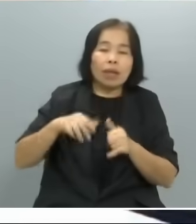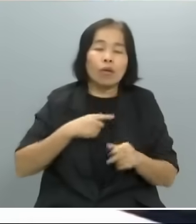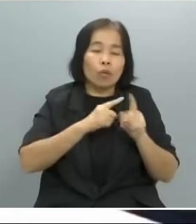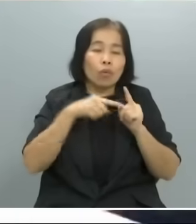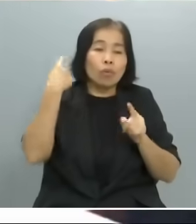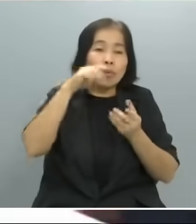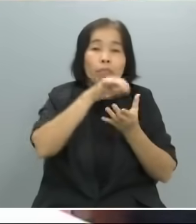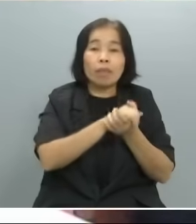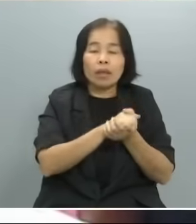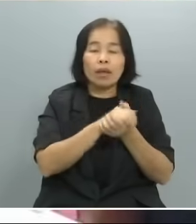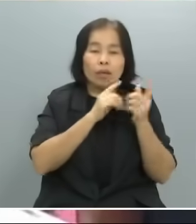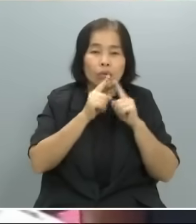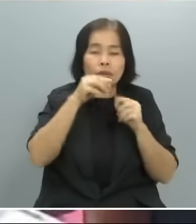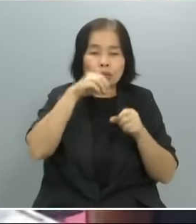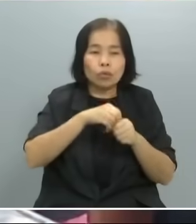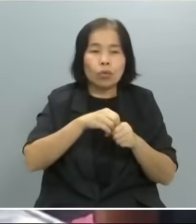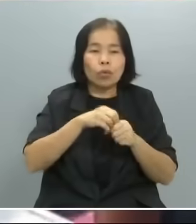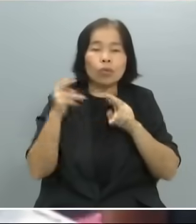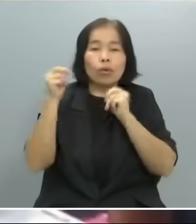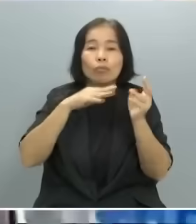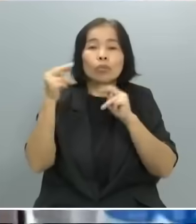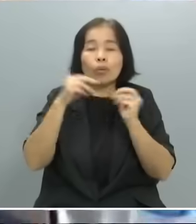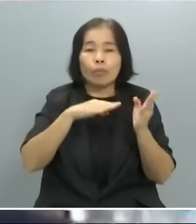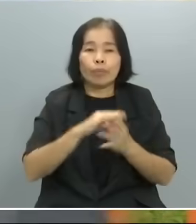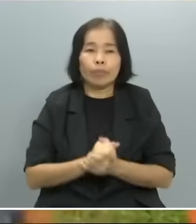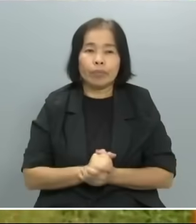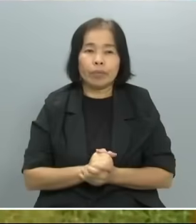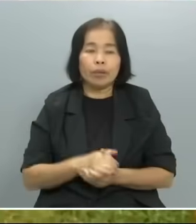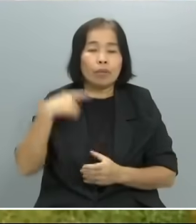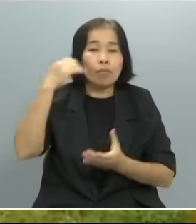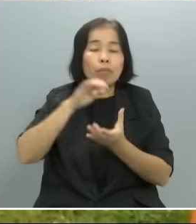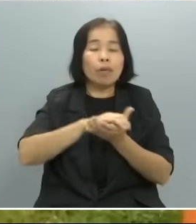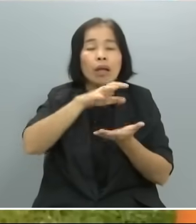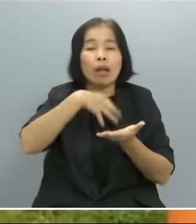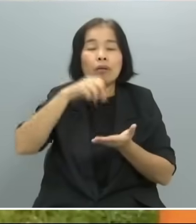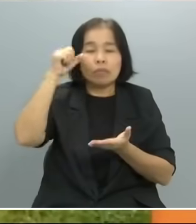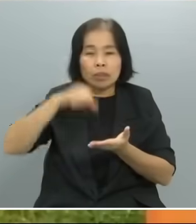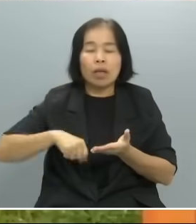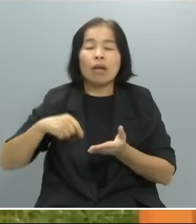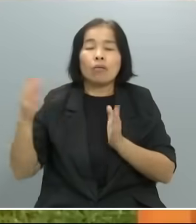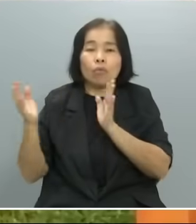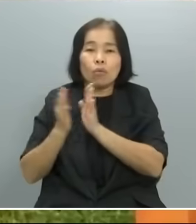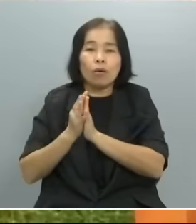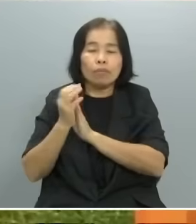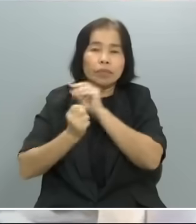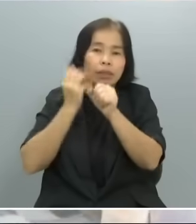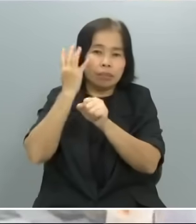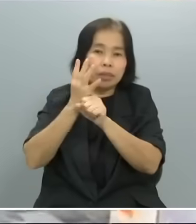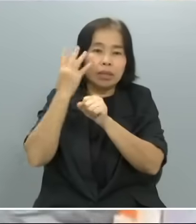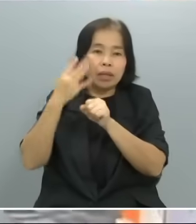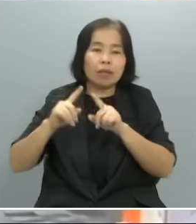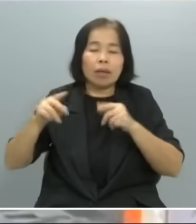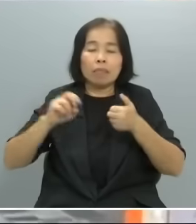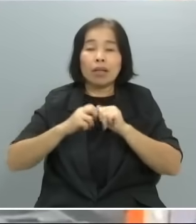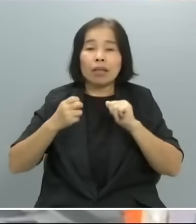ของนายเคนอยู่ที่จังหวัดนครพนมทางภรรยาเล่าบอกว่าก็อยู่กินกันกับสมีมา 4ปีแต่ด้วยปัญหา